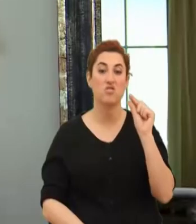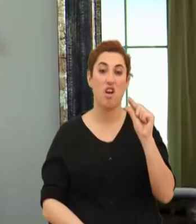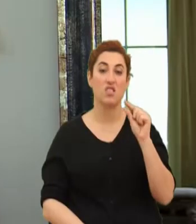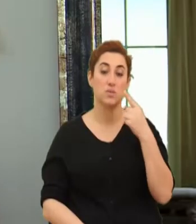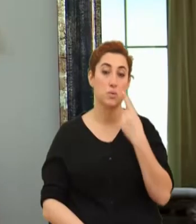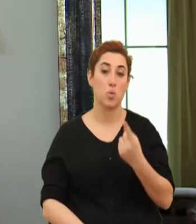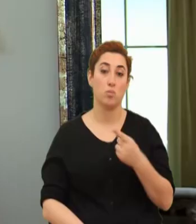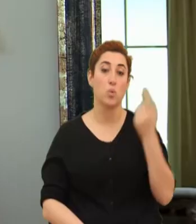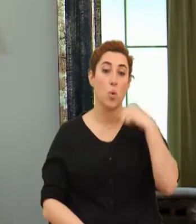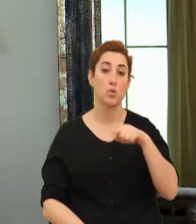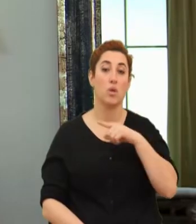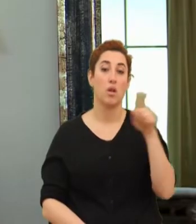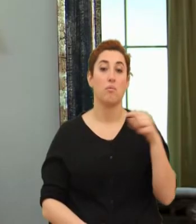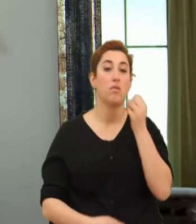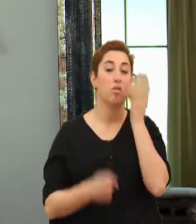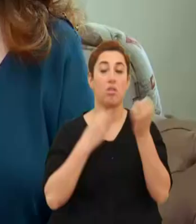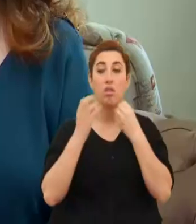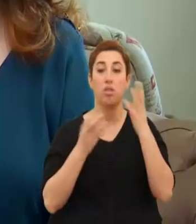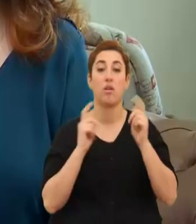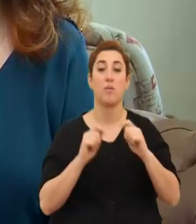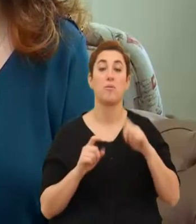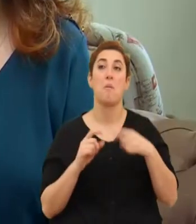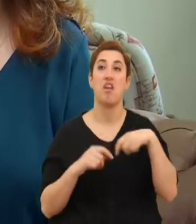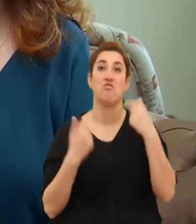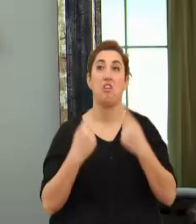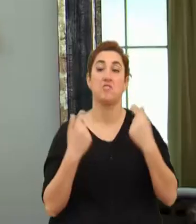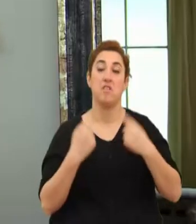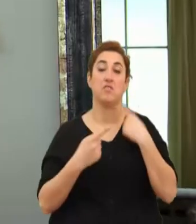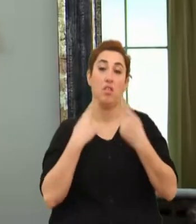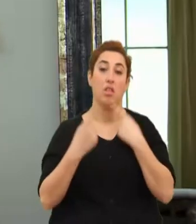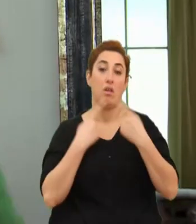az buluyor. Orada, burada, şurada söyleniyor devamlı.